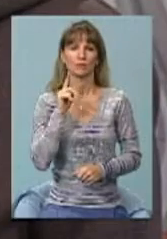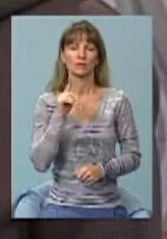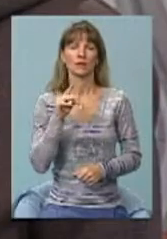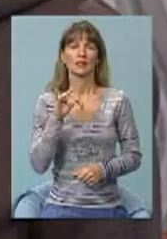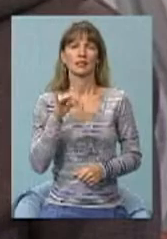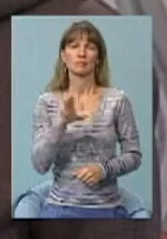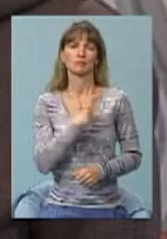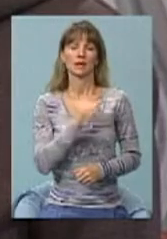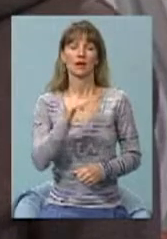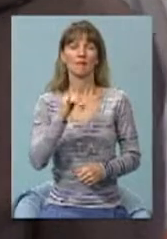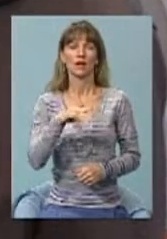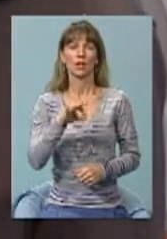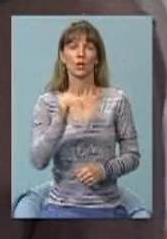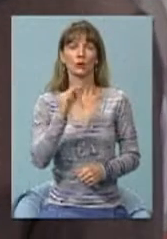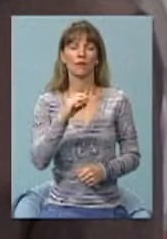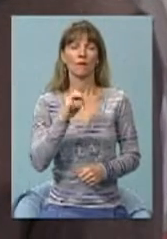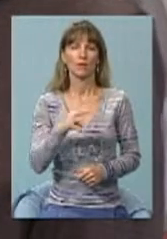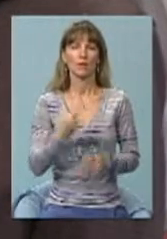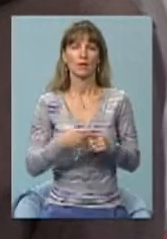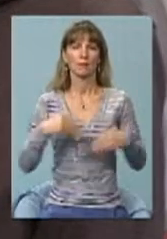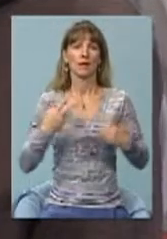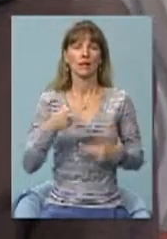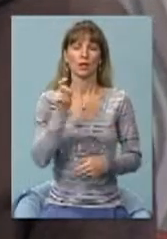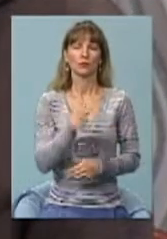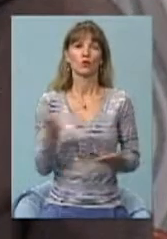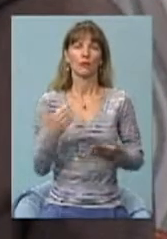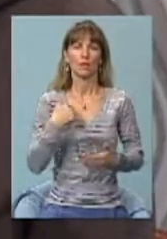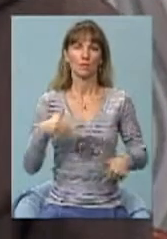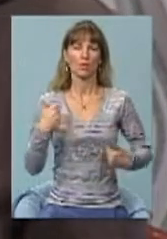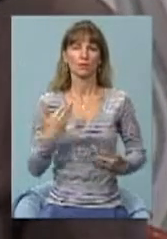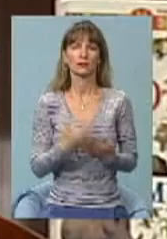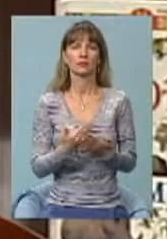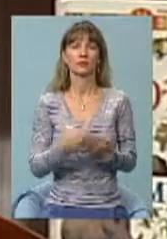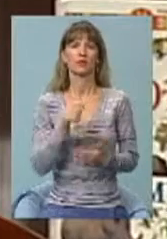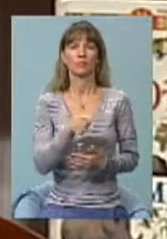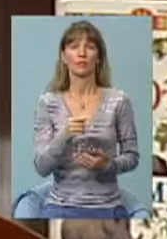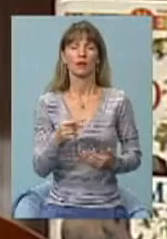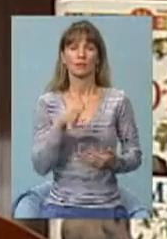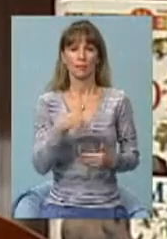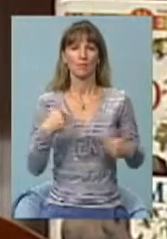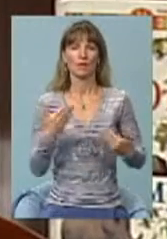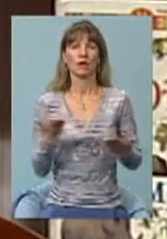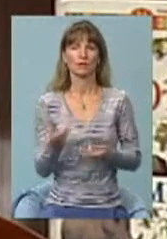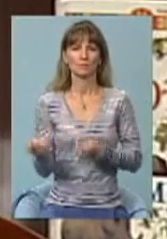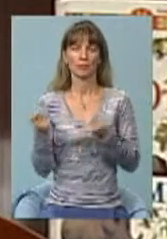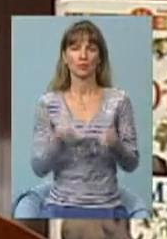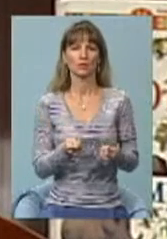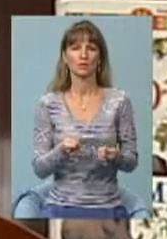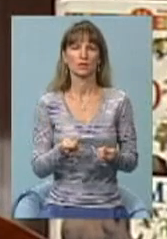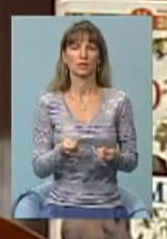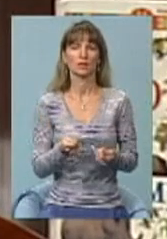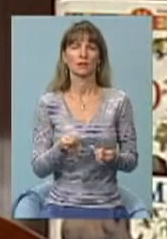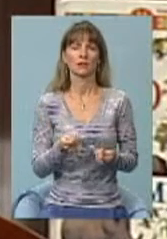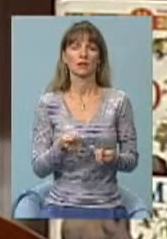чи бути філософом взагалі це корисно для людства? Яку вони нам користь? От тобі, наприклад, філософія якусь користь приносить? Ну, вони